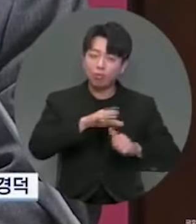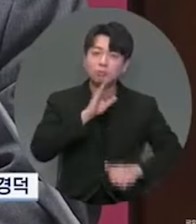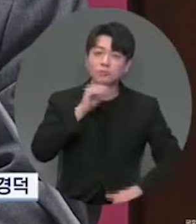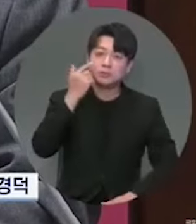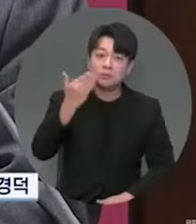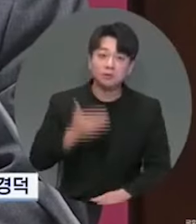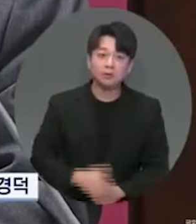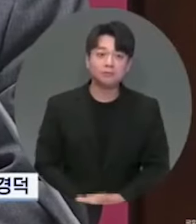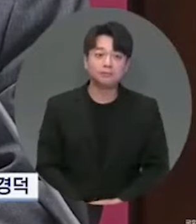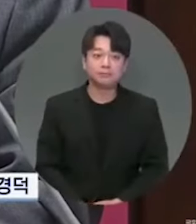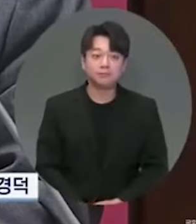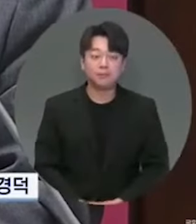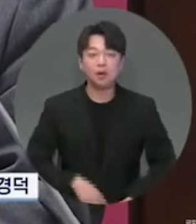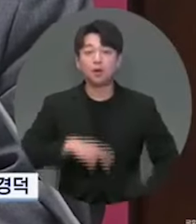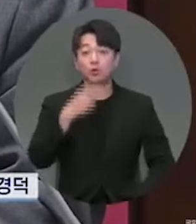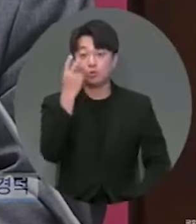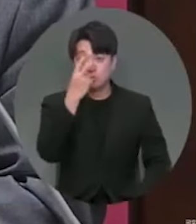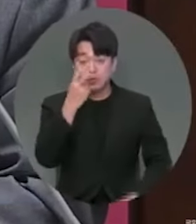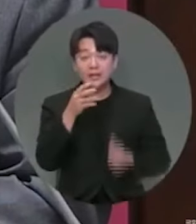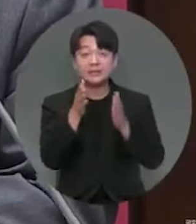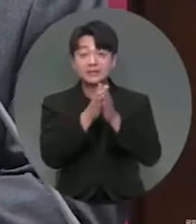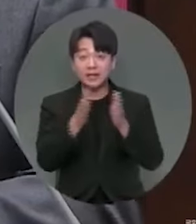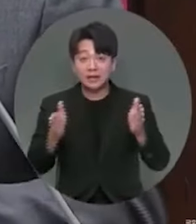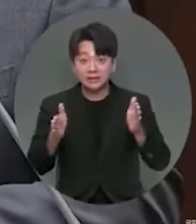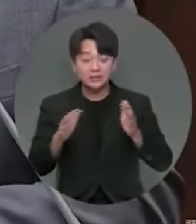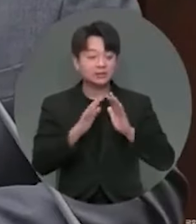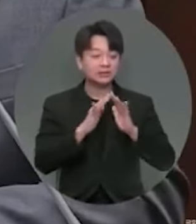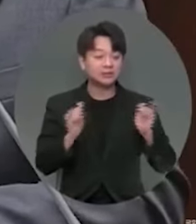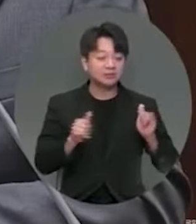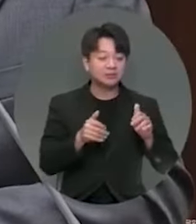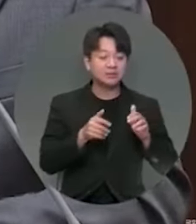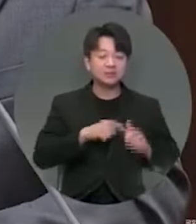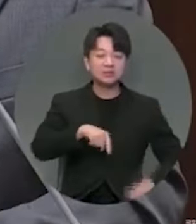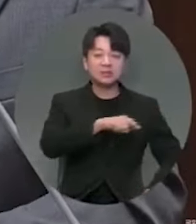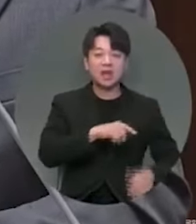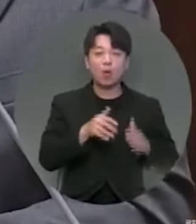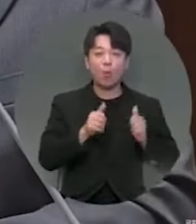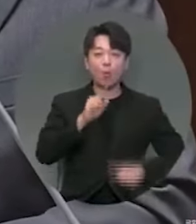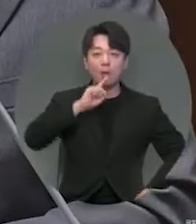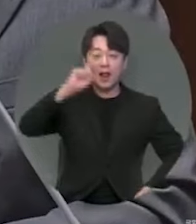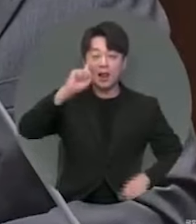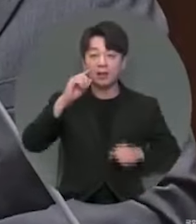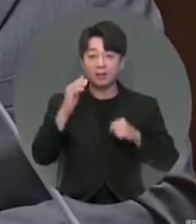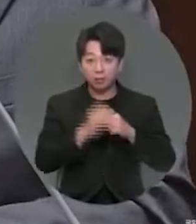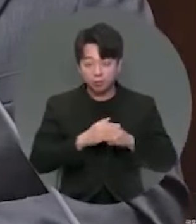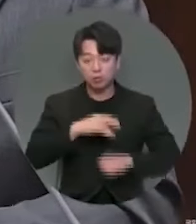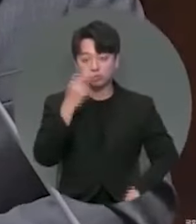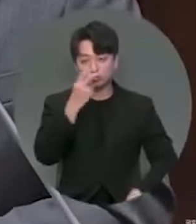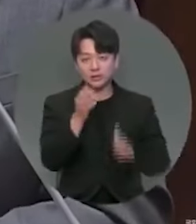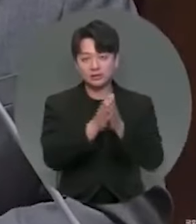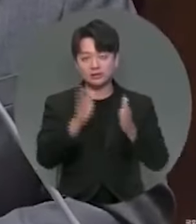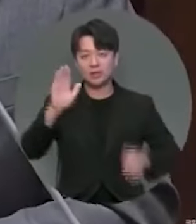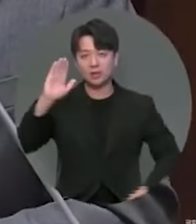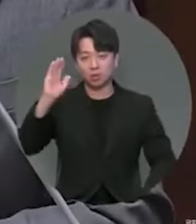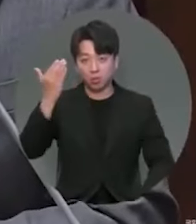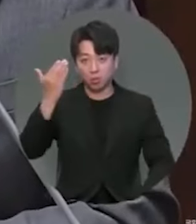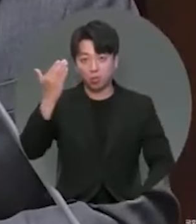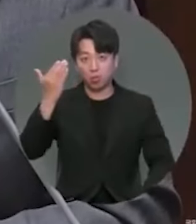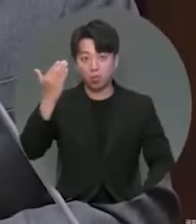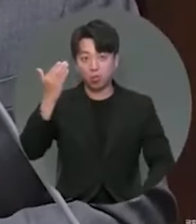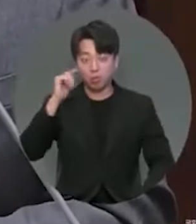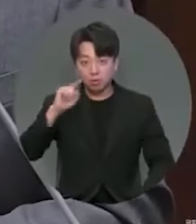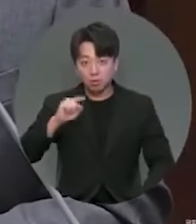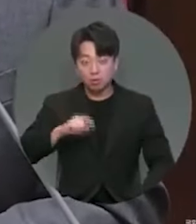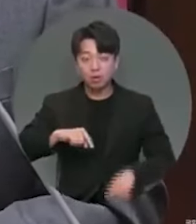시작 자체가 시민단체의 고발에 의해서 시작된 것이고 검찰이 특정한 목적을 가지고 수사를 시작한 것은 아니라고